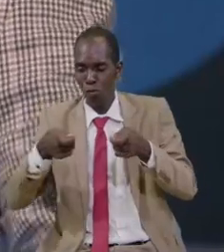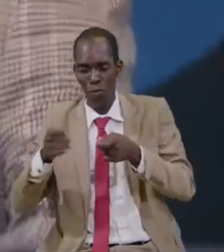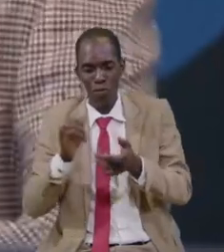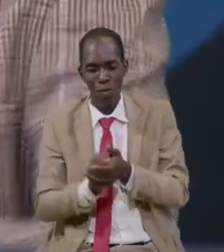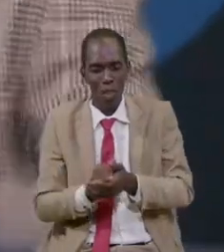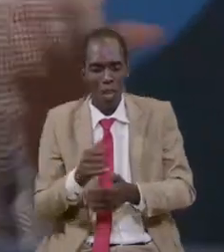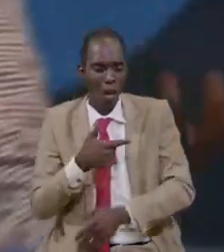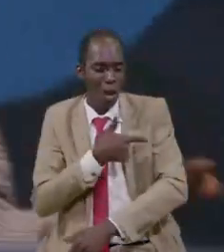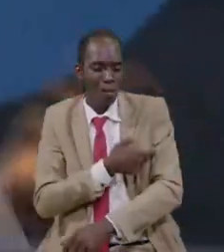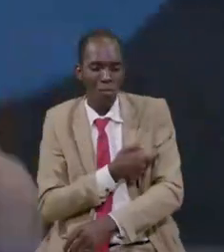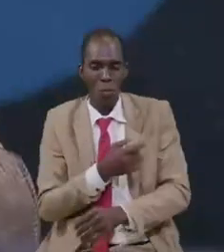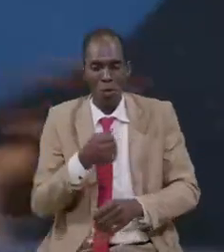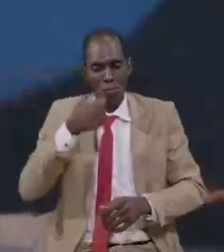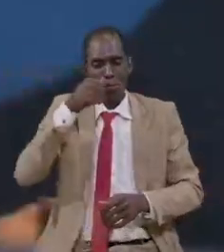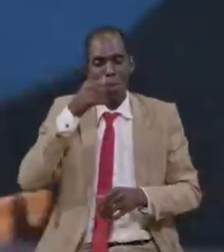qui vous contrôle.